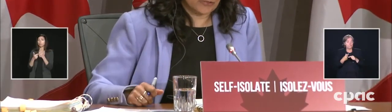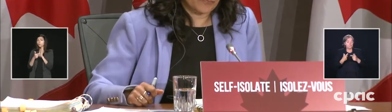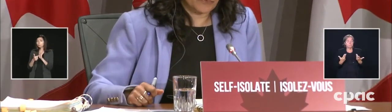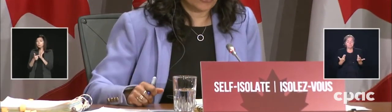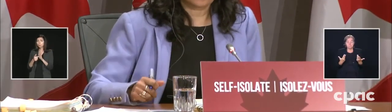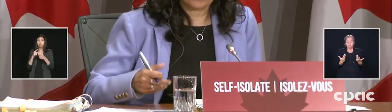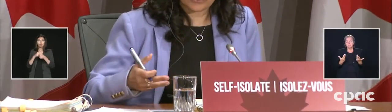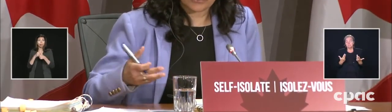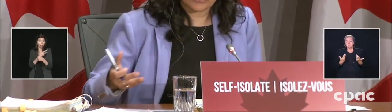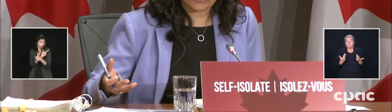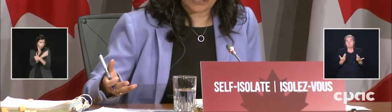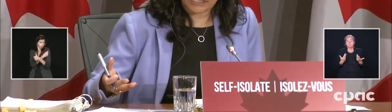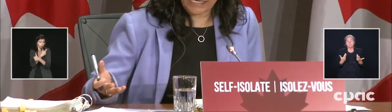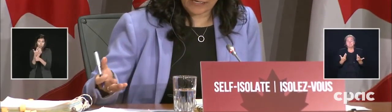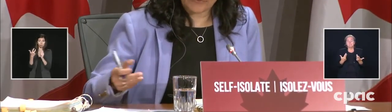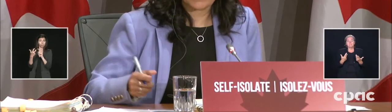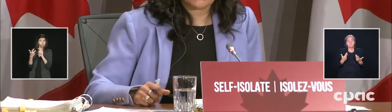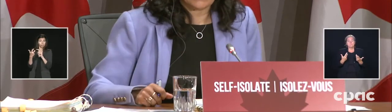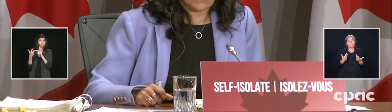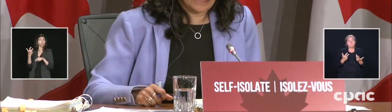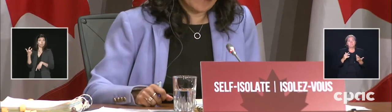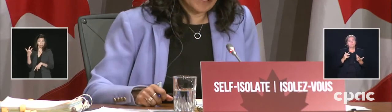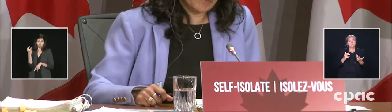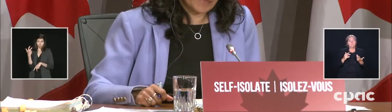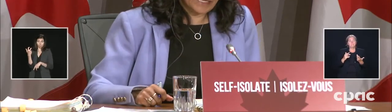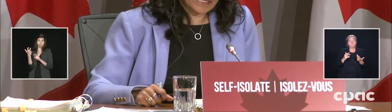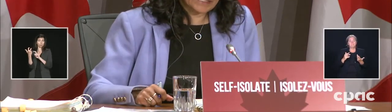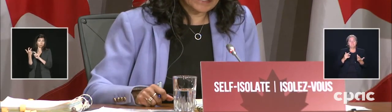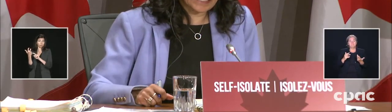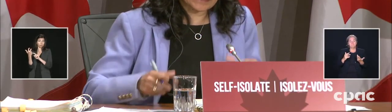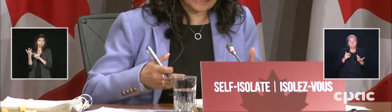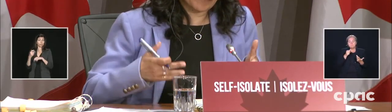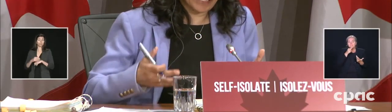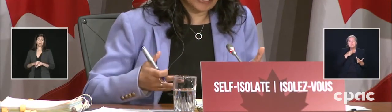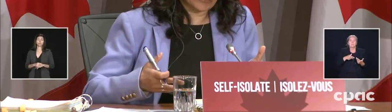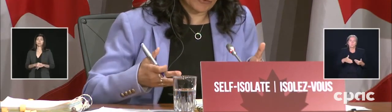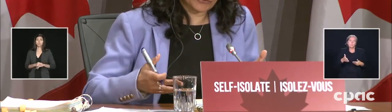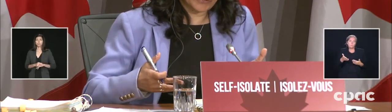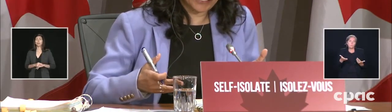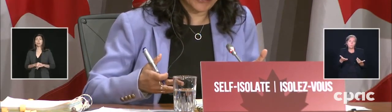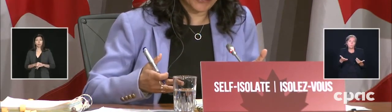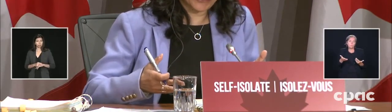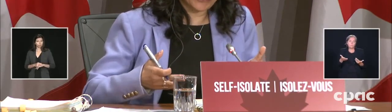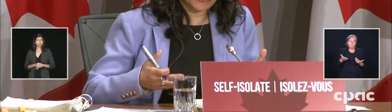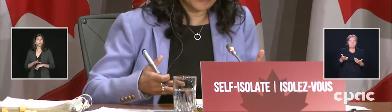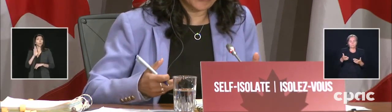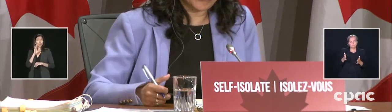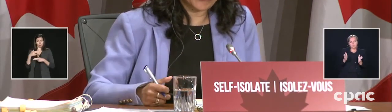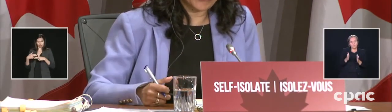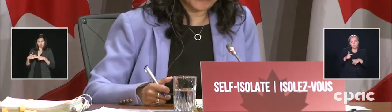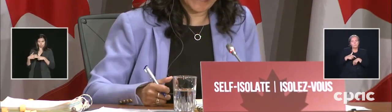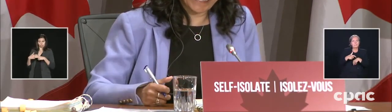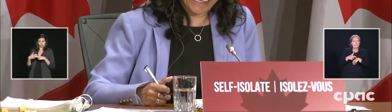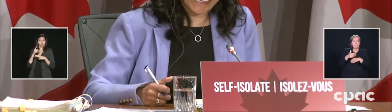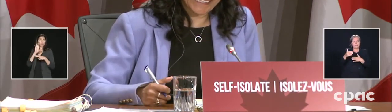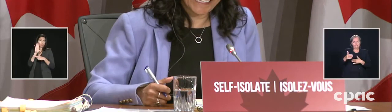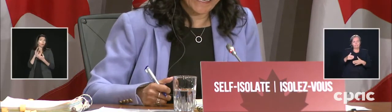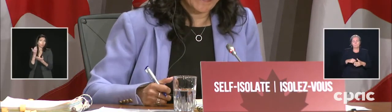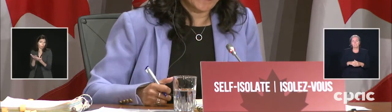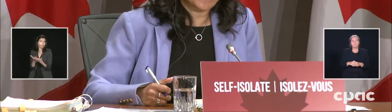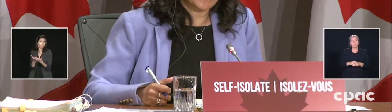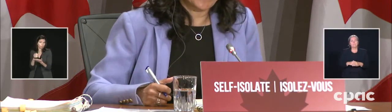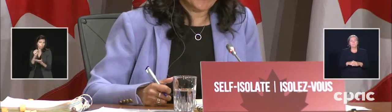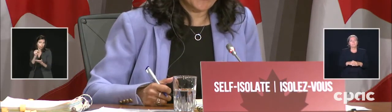le court terme. Mais ça, ce n'est pas le produit que nous